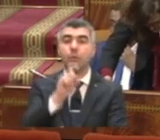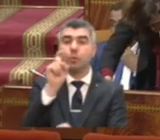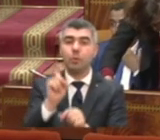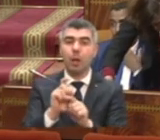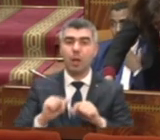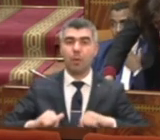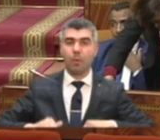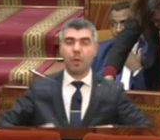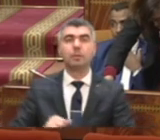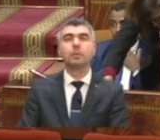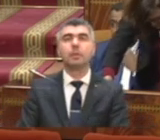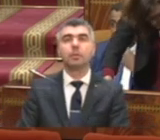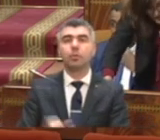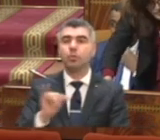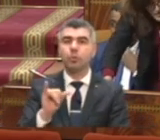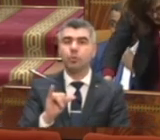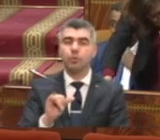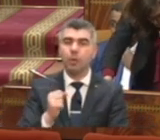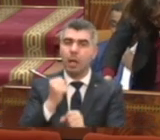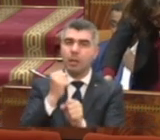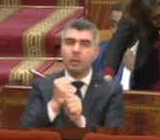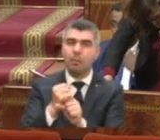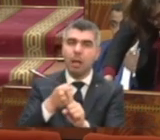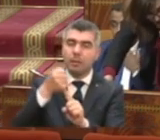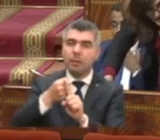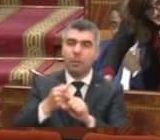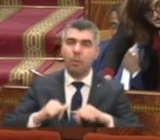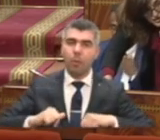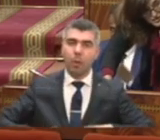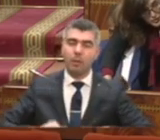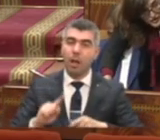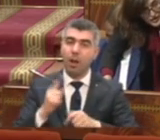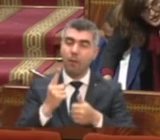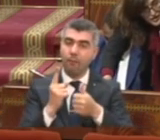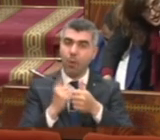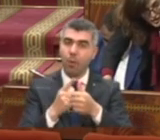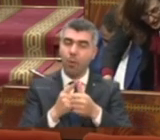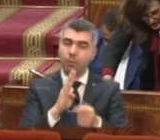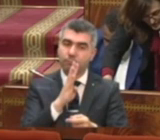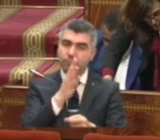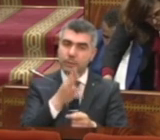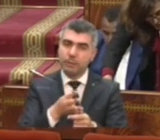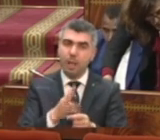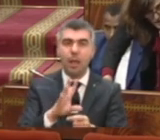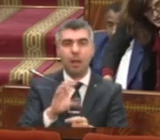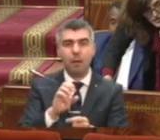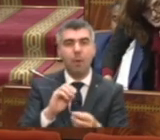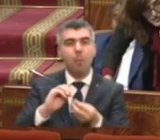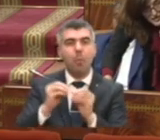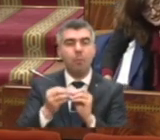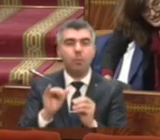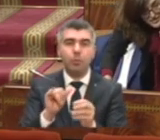السيدة الوزيرة المحترمة، ماذا قامت به وزارة كن أولا لتشخيص الوضع، لتتبع